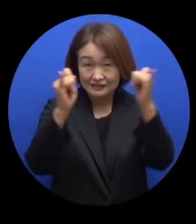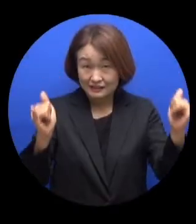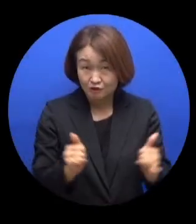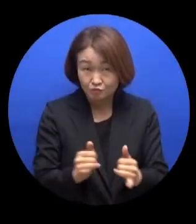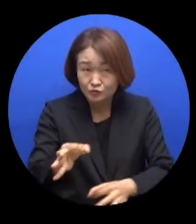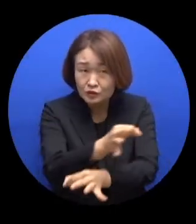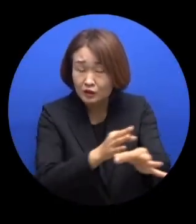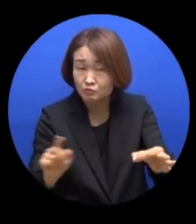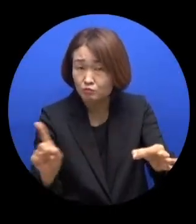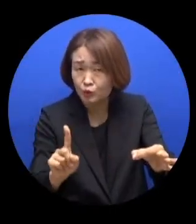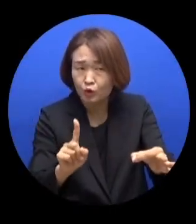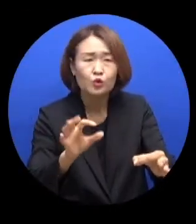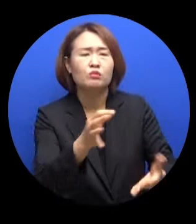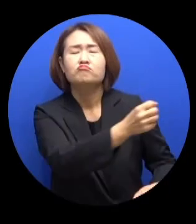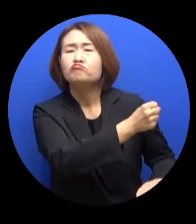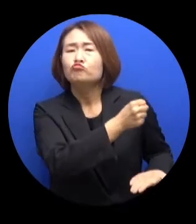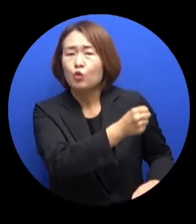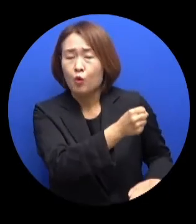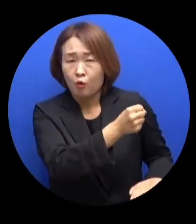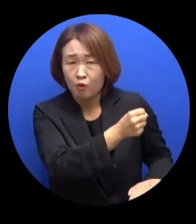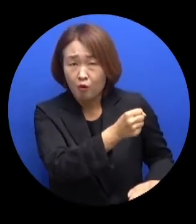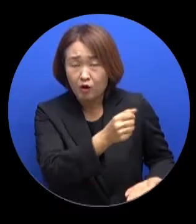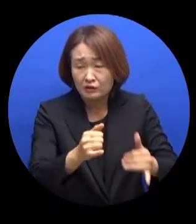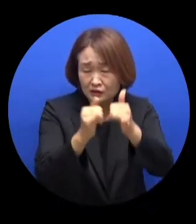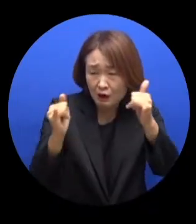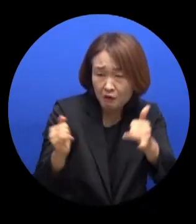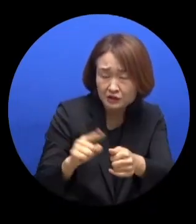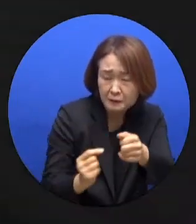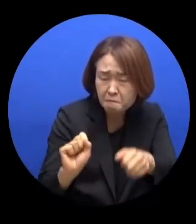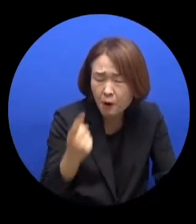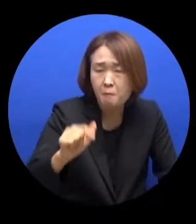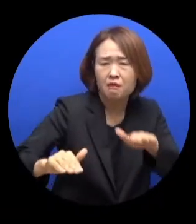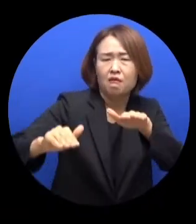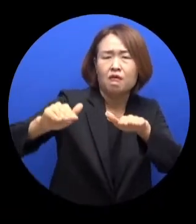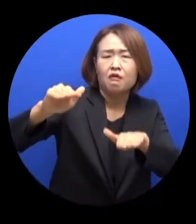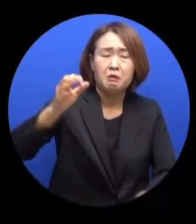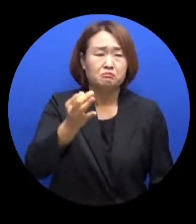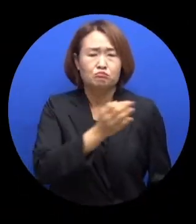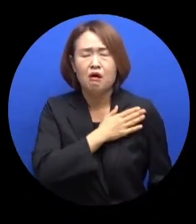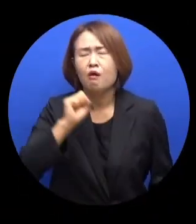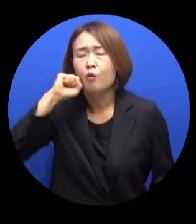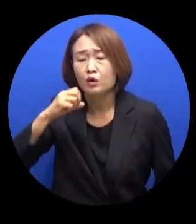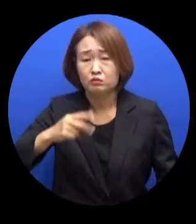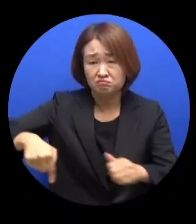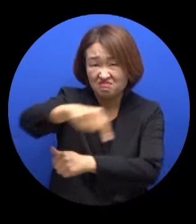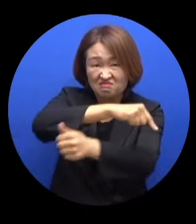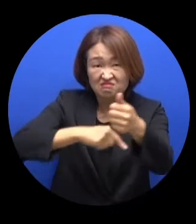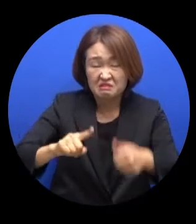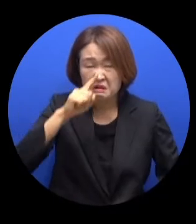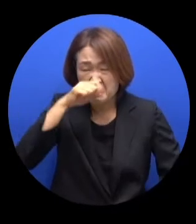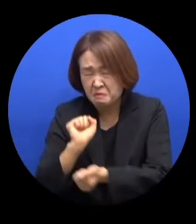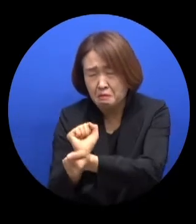사회적 경제란 자본주의 시장 경제에서 나타난 불평등과 빈부격차, 환경 파괴 등